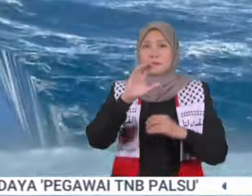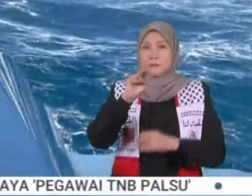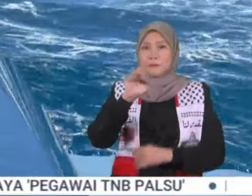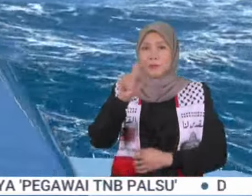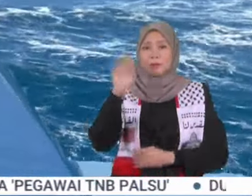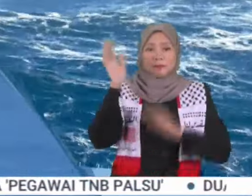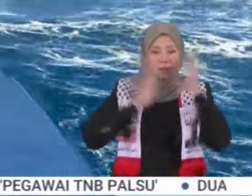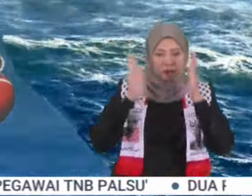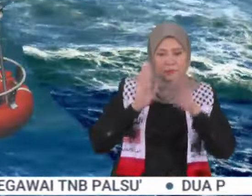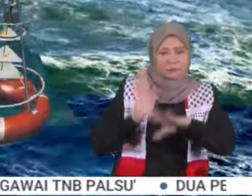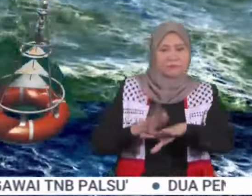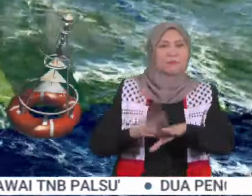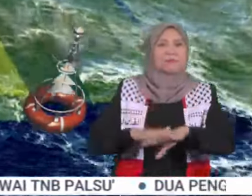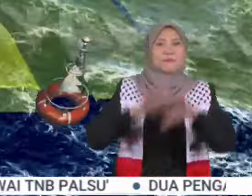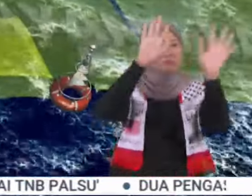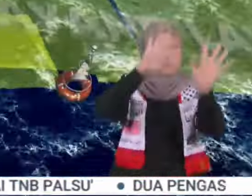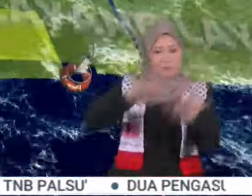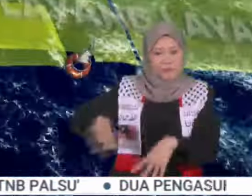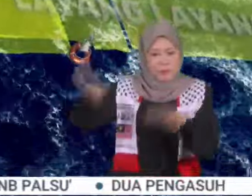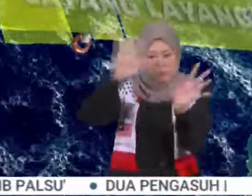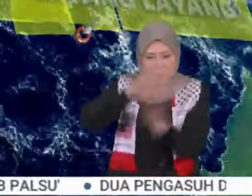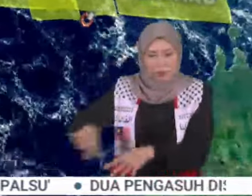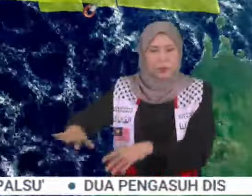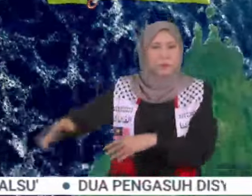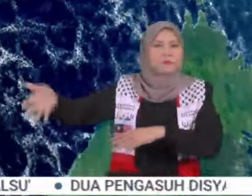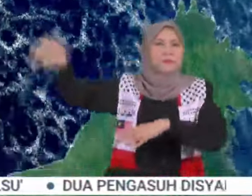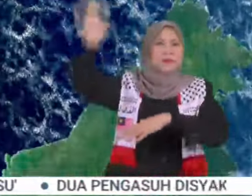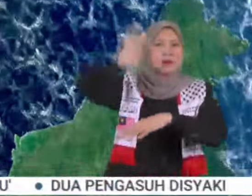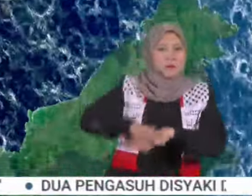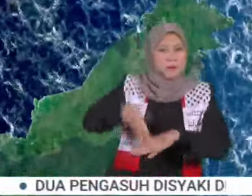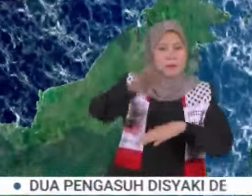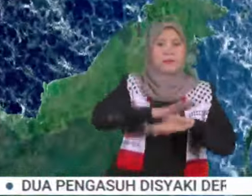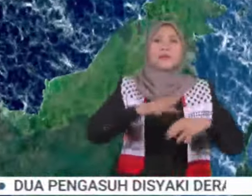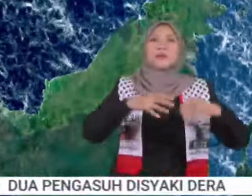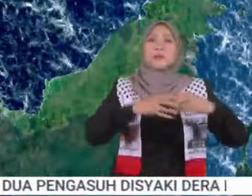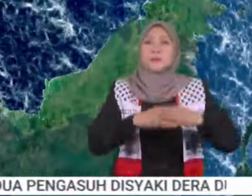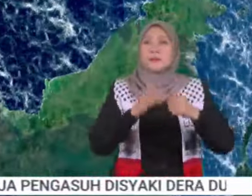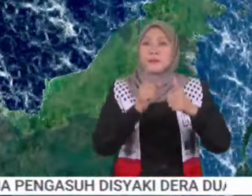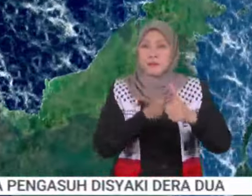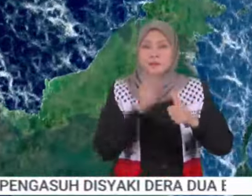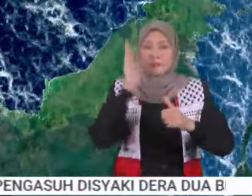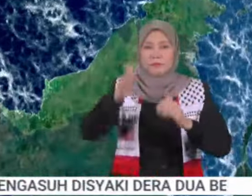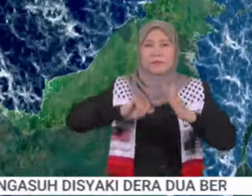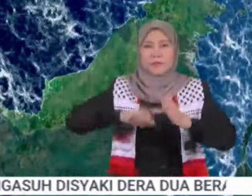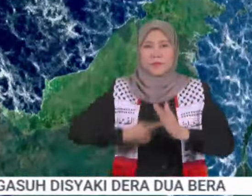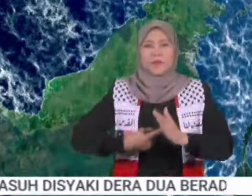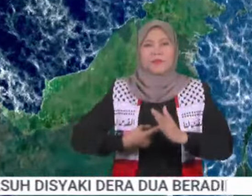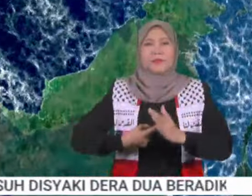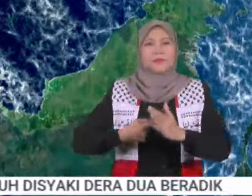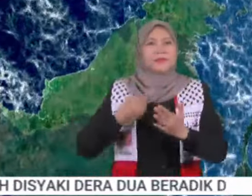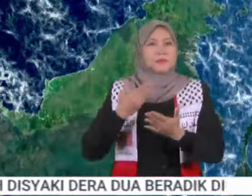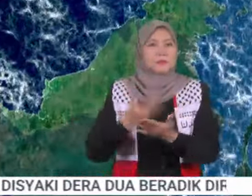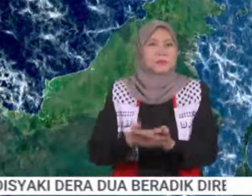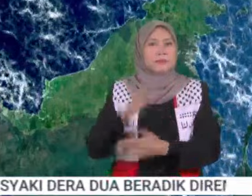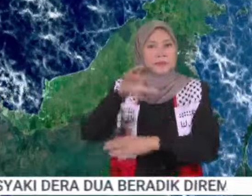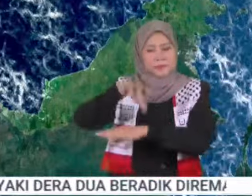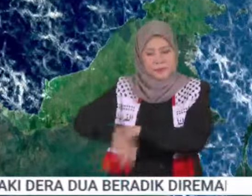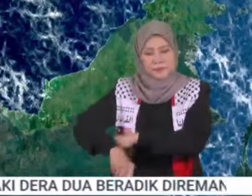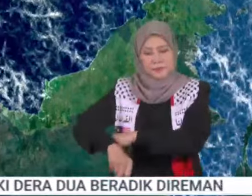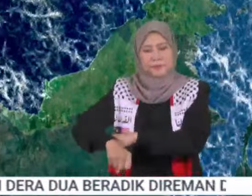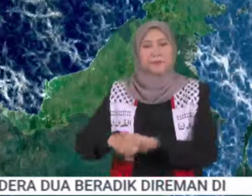mengekalkan amaran angin kencang dan laut bergelora kategori pertama yang dijangka akan berkuat kuasa sehingga ke tengah malam